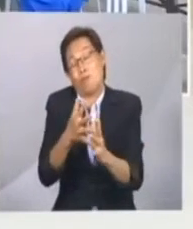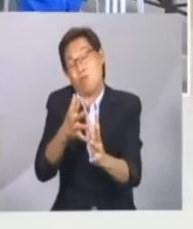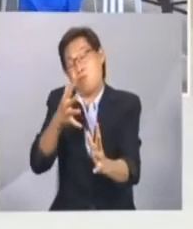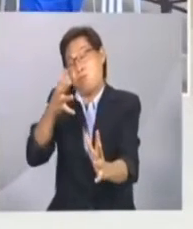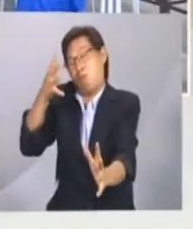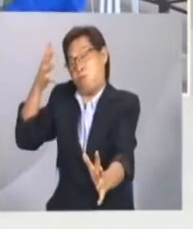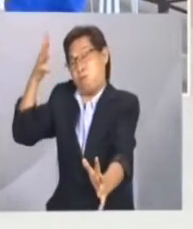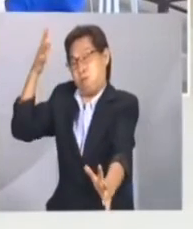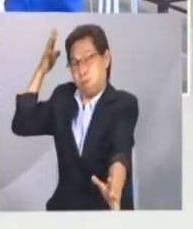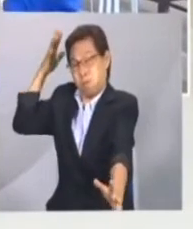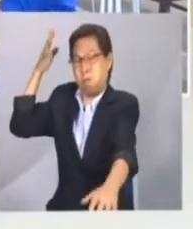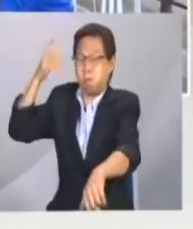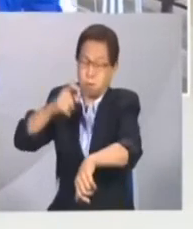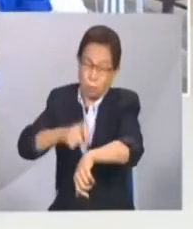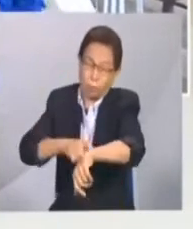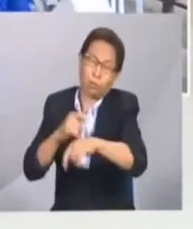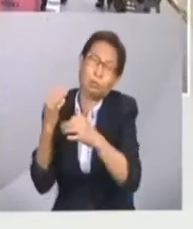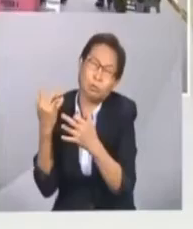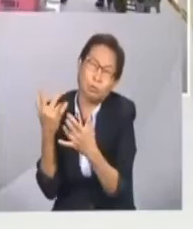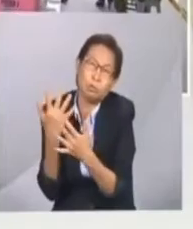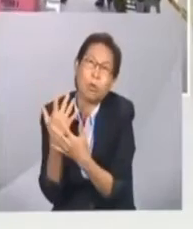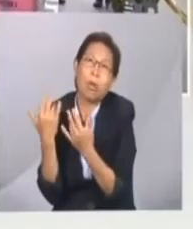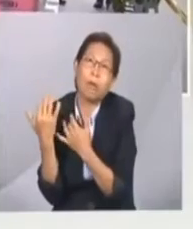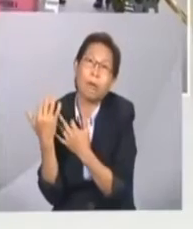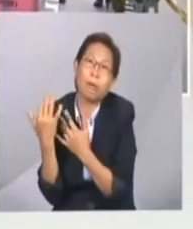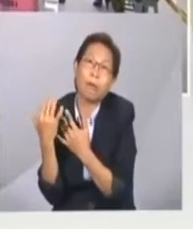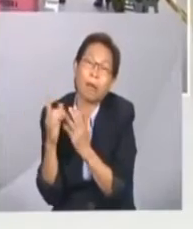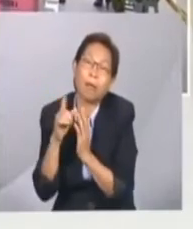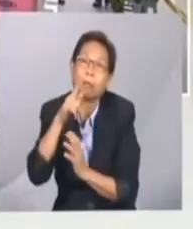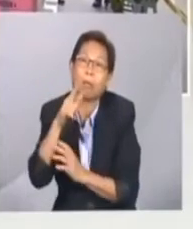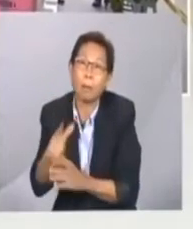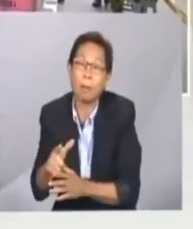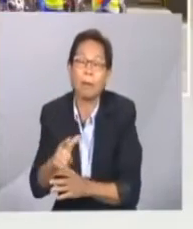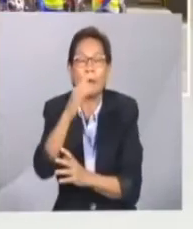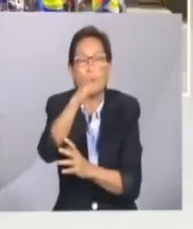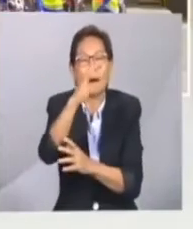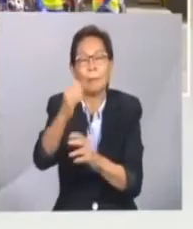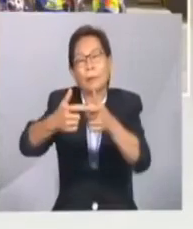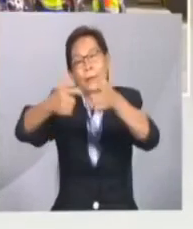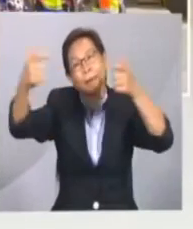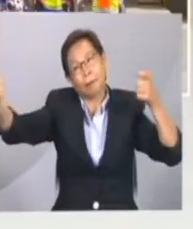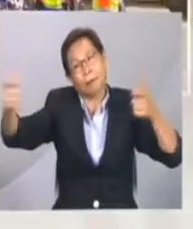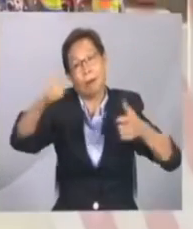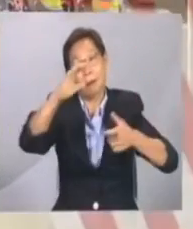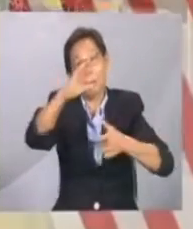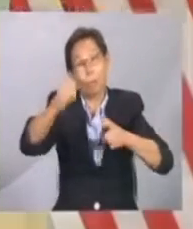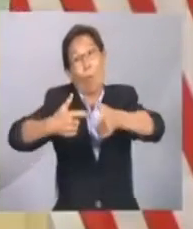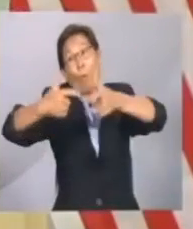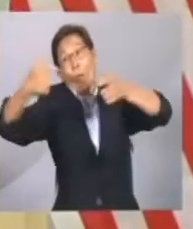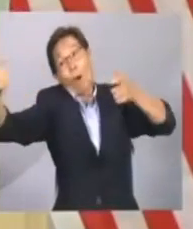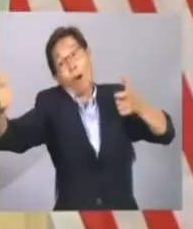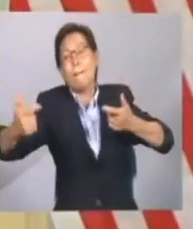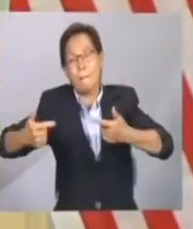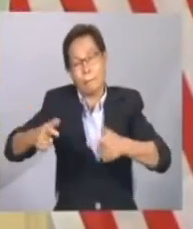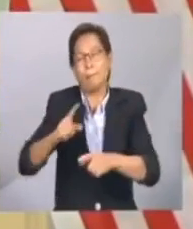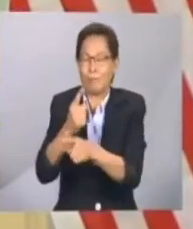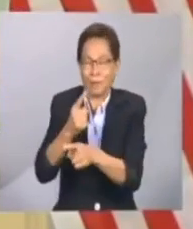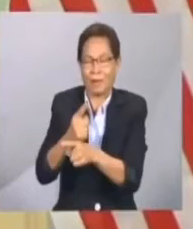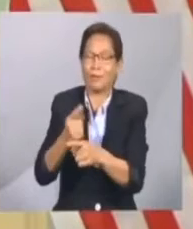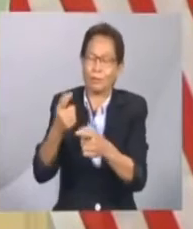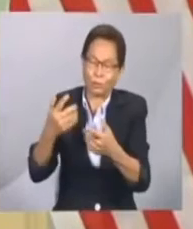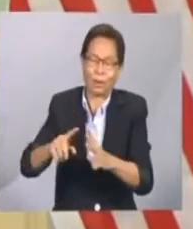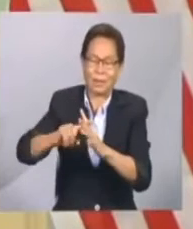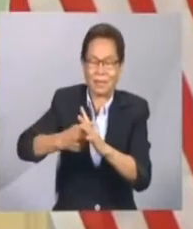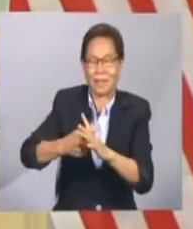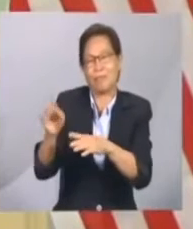panjang dan waktu menunggunya lebih lama. Mengenai syarikat-syarikat besar, benar, mereka sudah